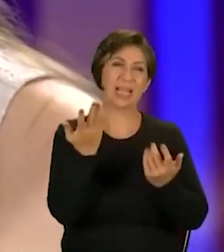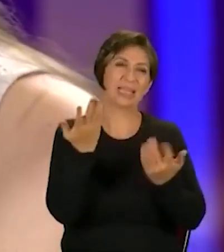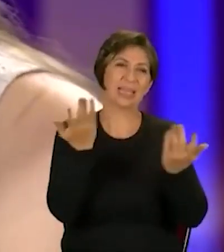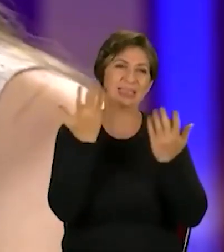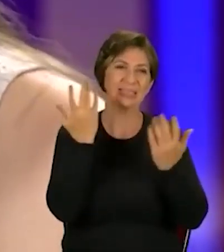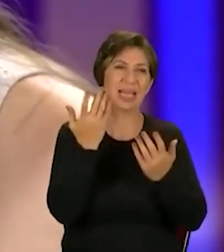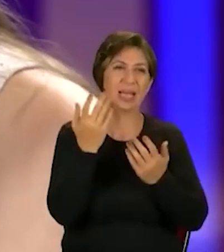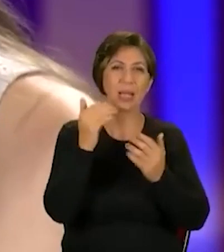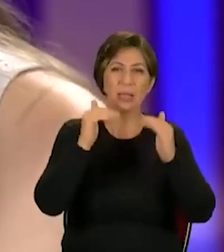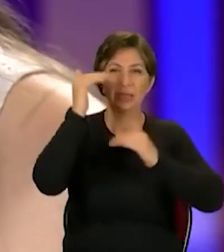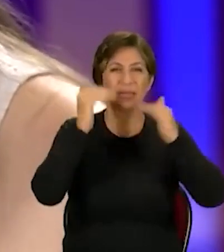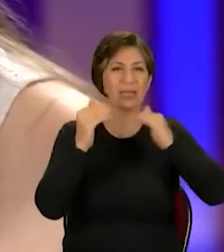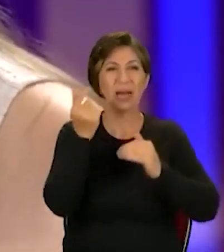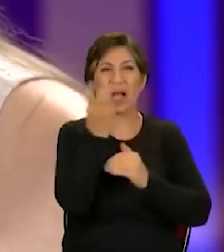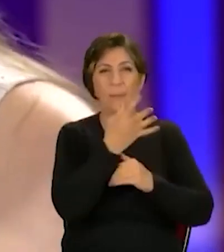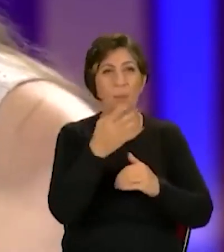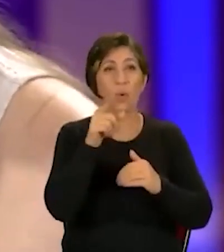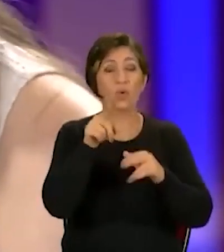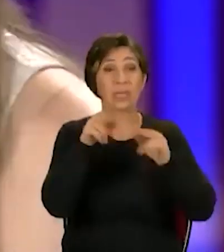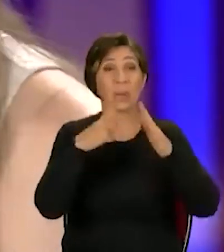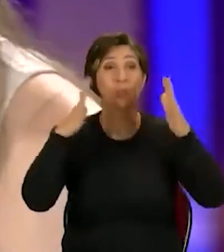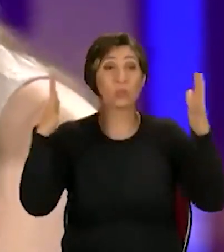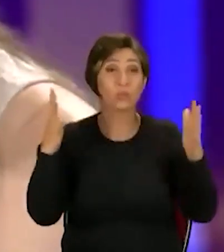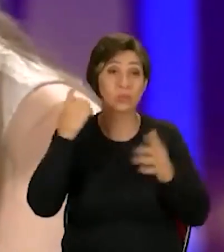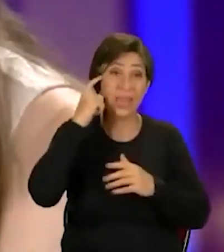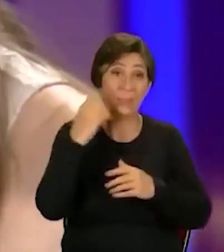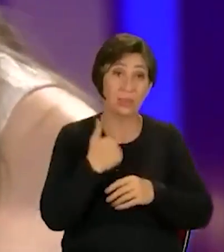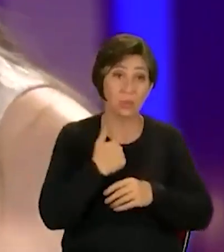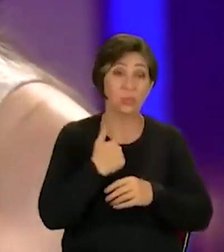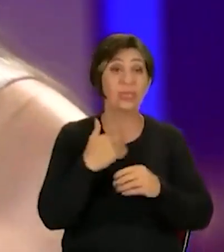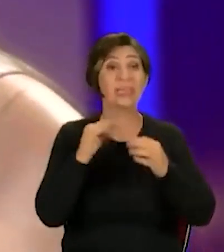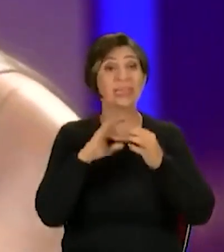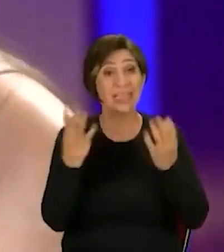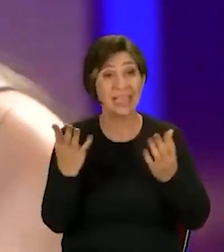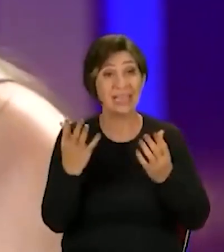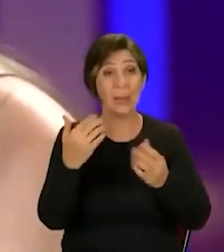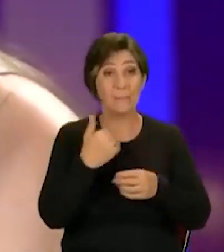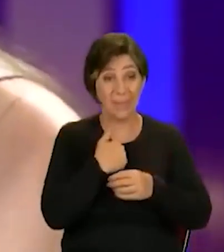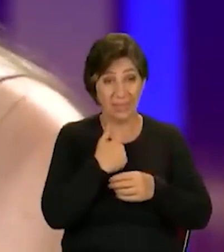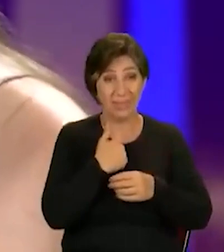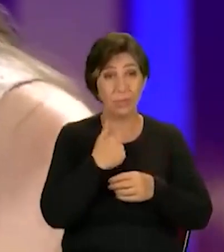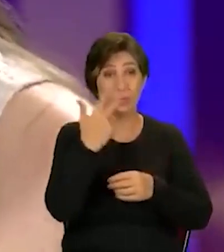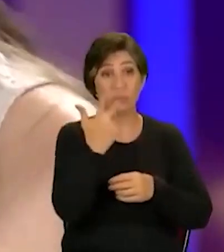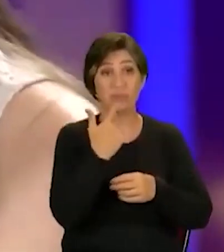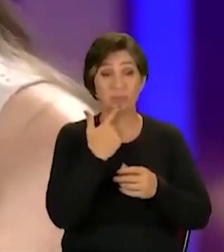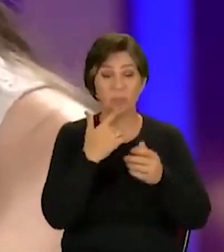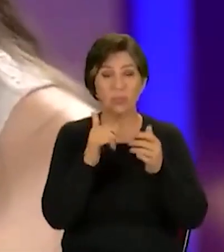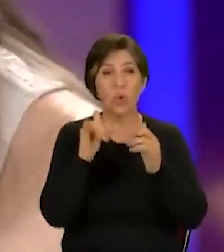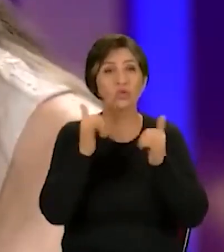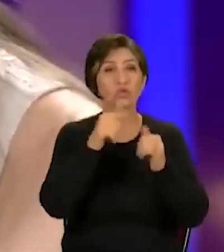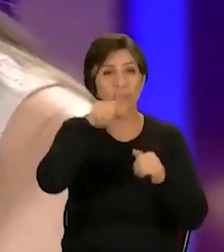o krem de la krem ne kadar büyükse onun kadar büyüktür muhtemelen diye düşünüyorum. Çünkü yani ben 3 senedir